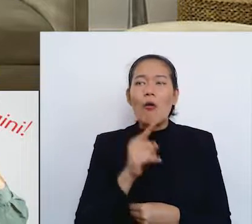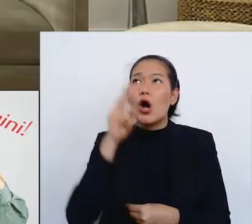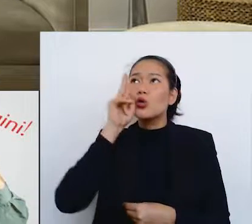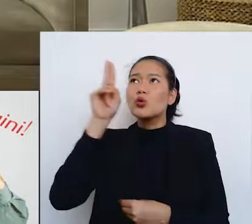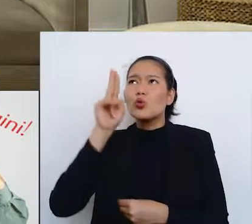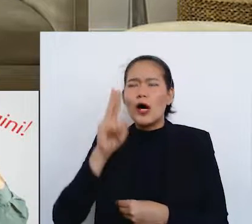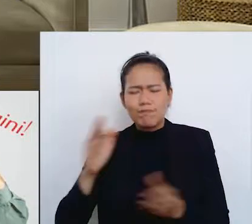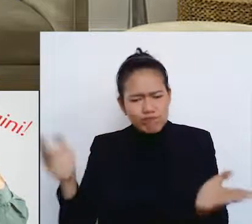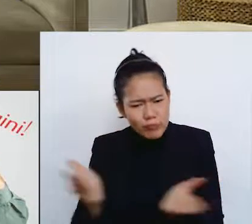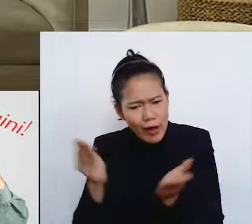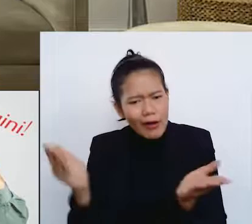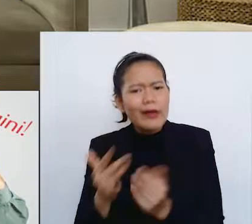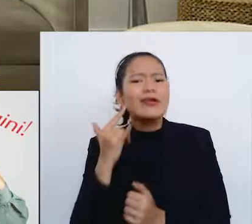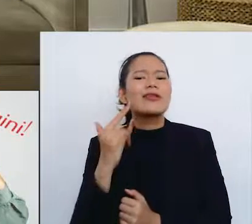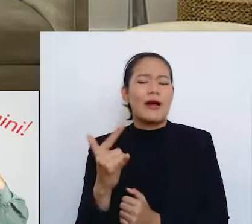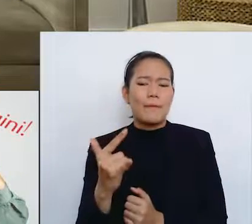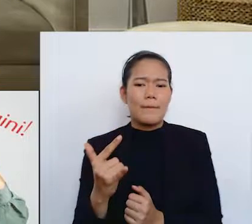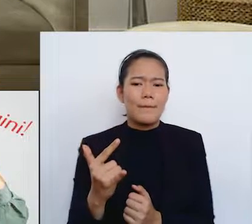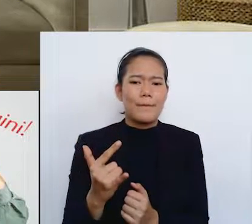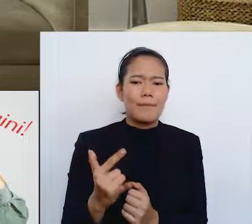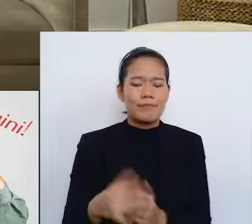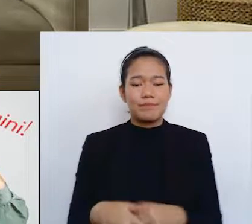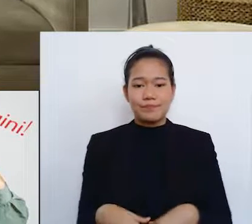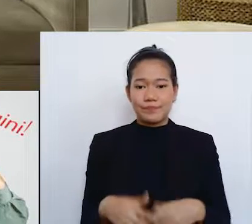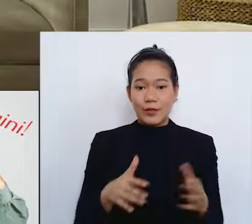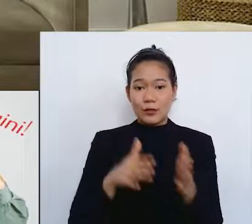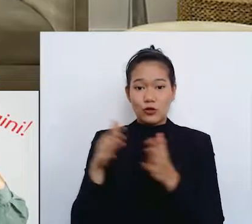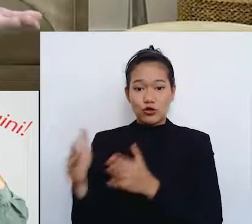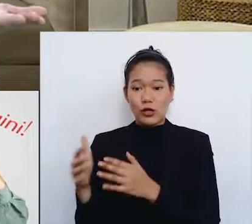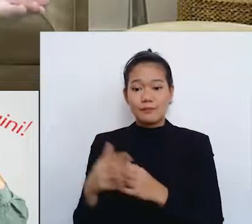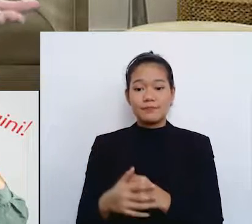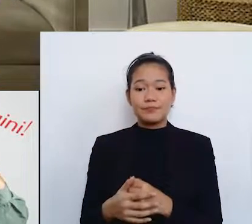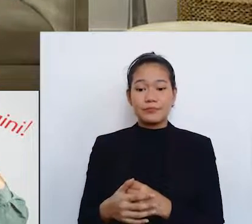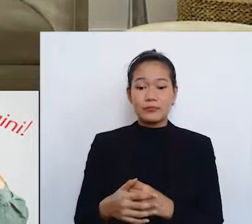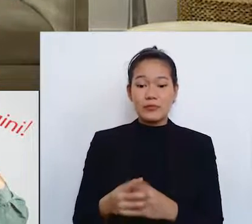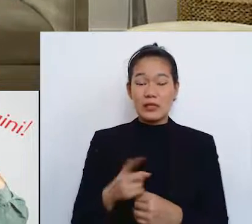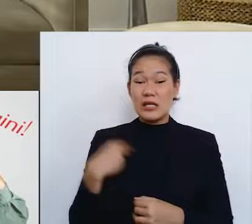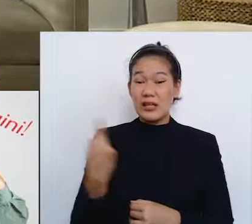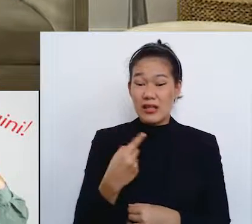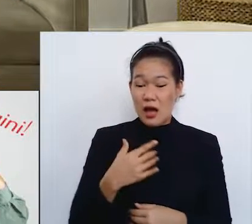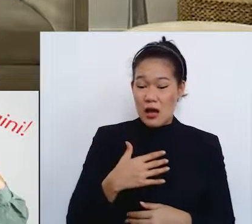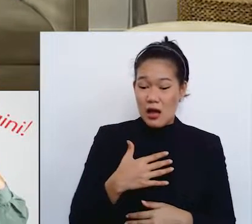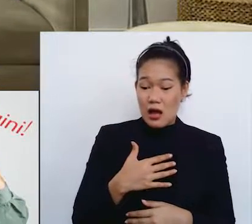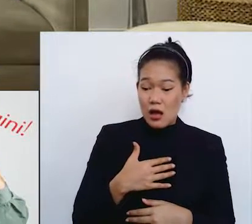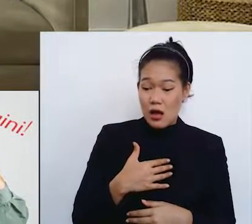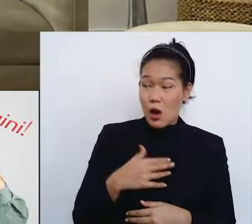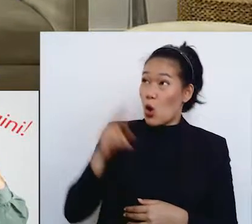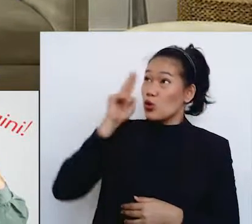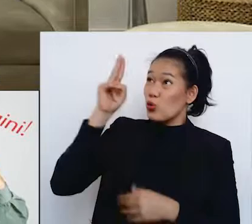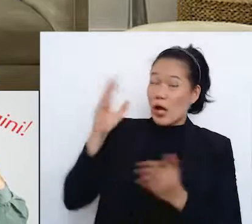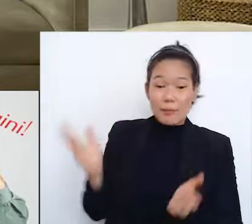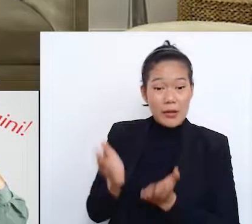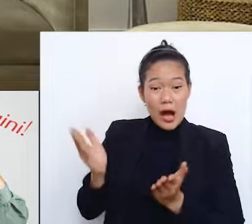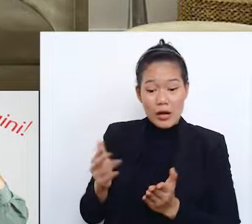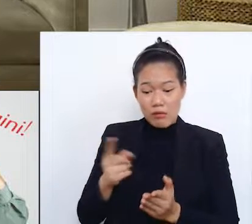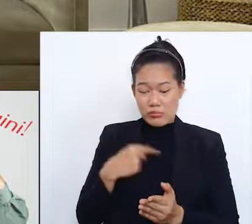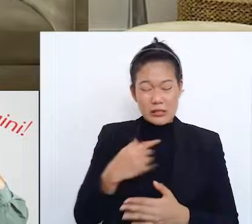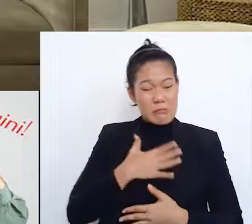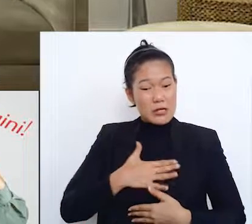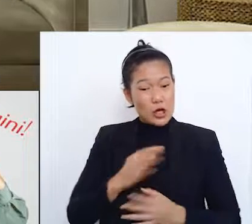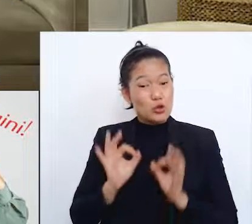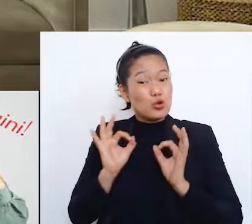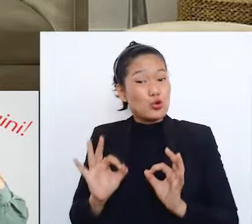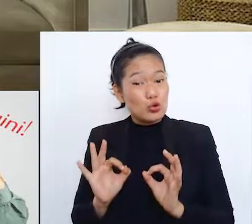bahwa Tuhan tetap memelihara? Yang berikutnya, apakah kita merasa cukup dengan pemeliharaan